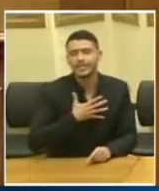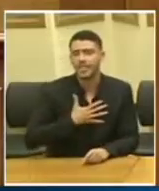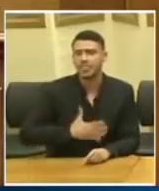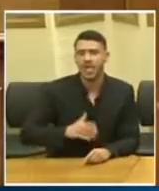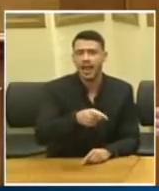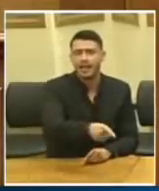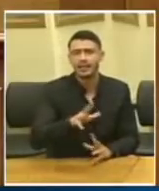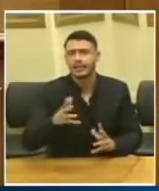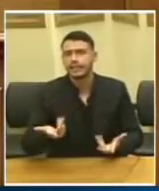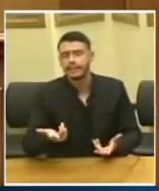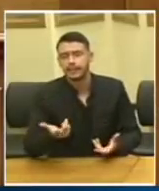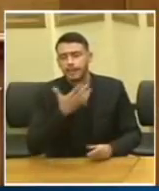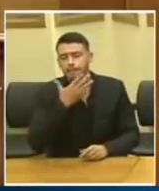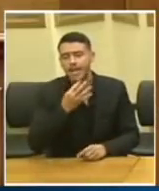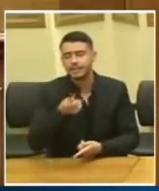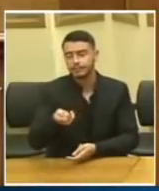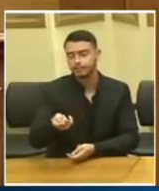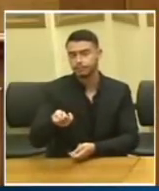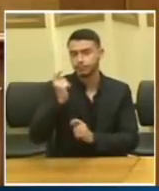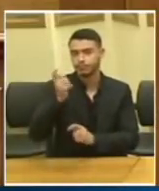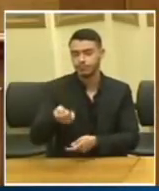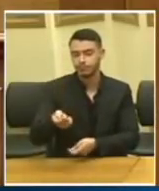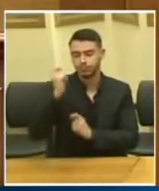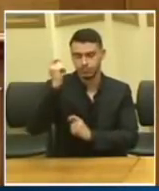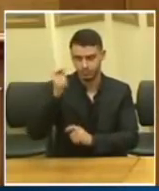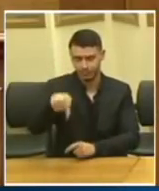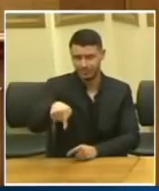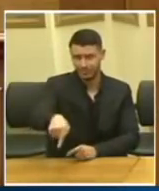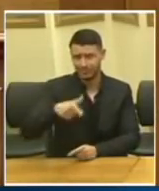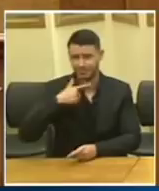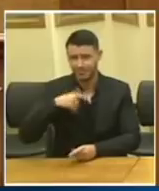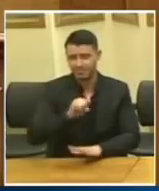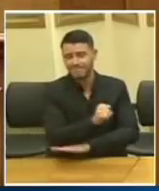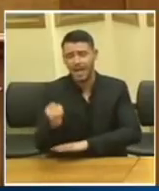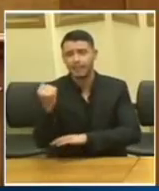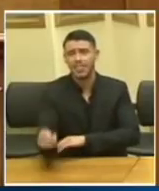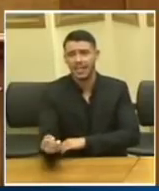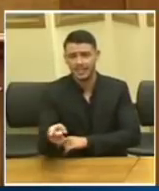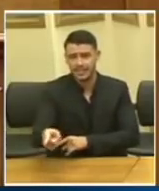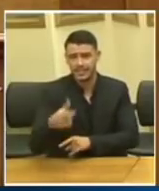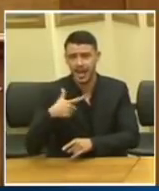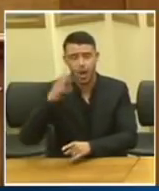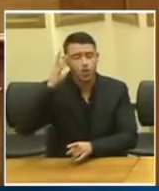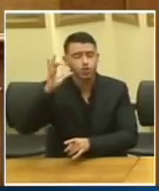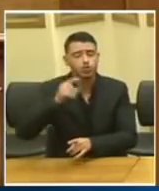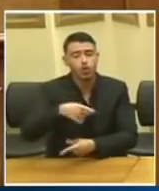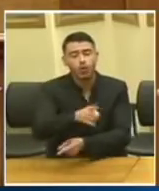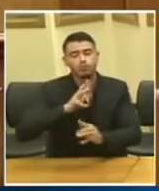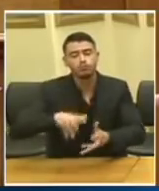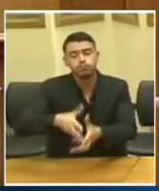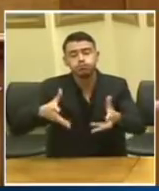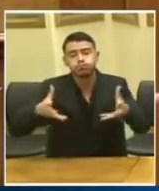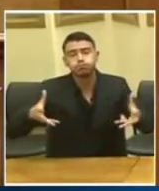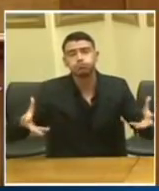στα θολά νερά του εθνικιστικού ακροατηρίου. Μάλιστα, λίγο